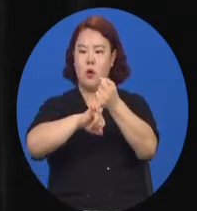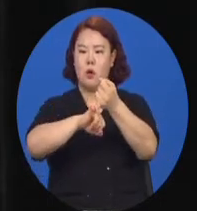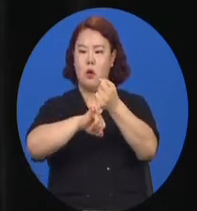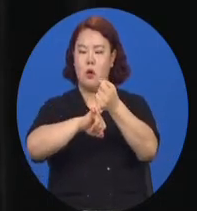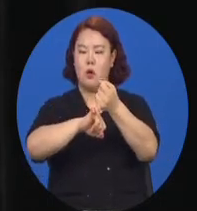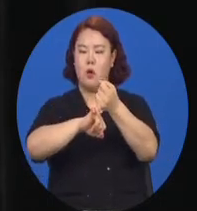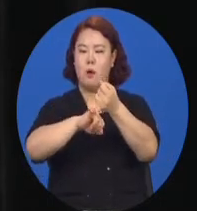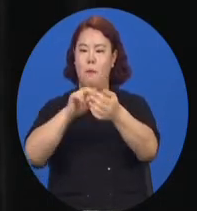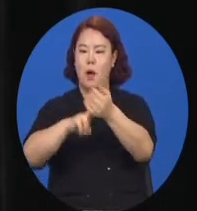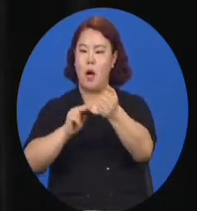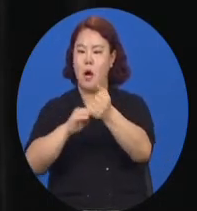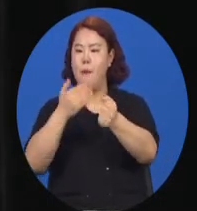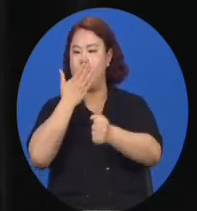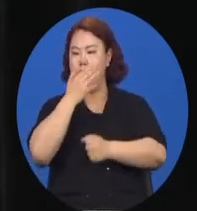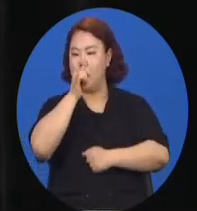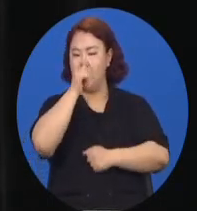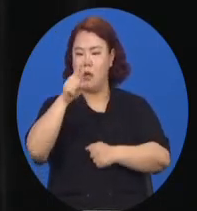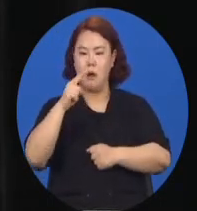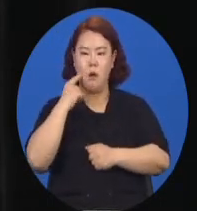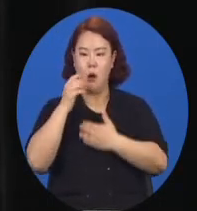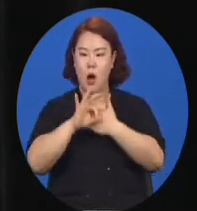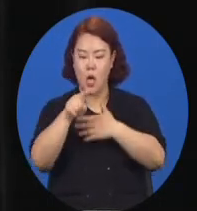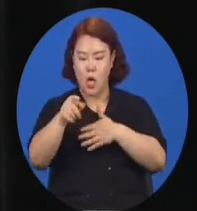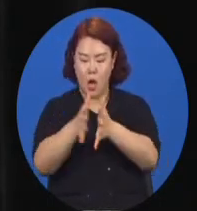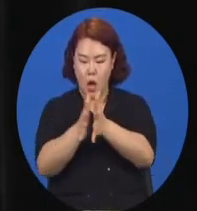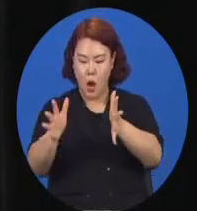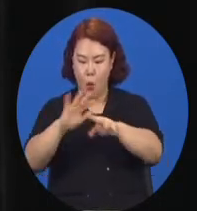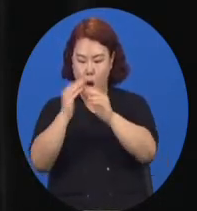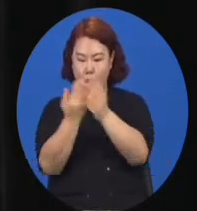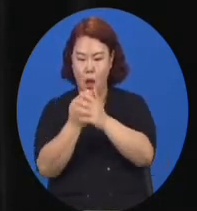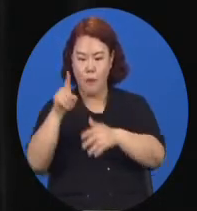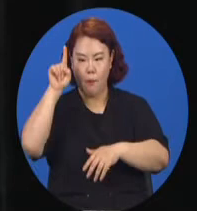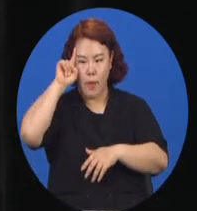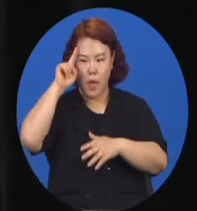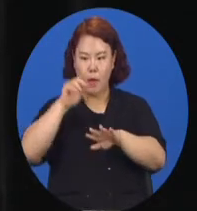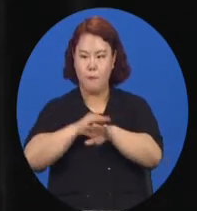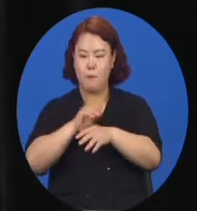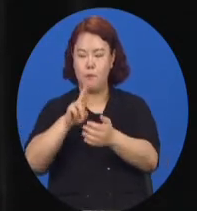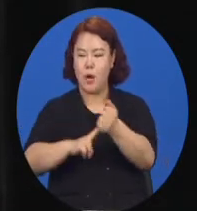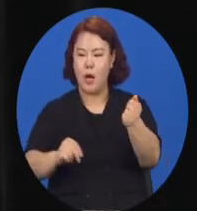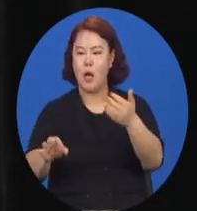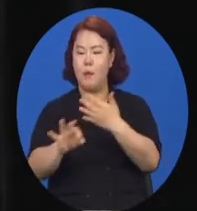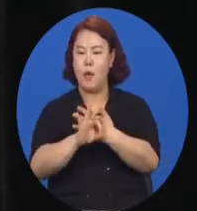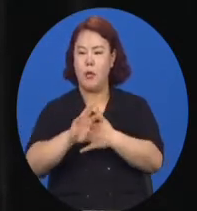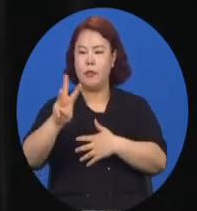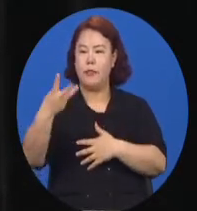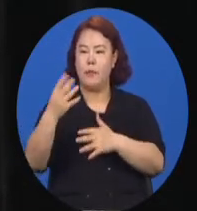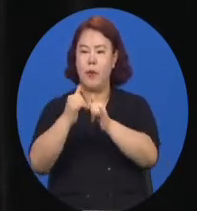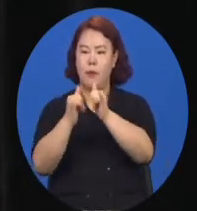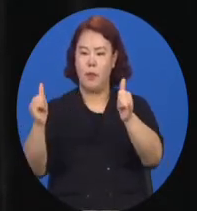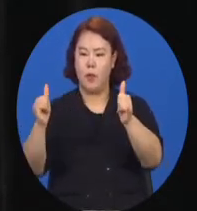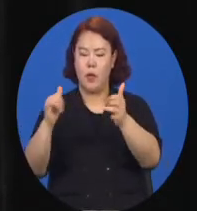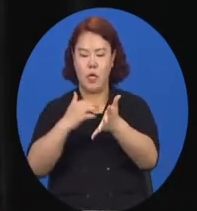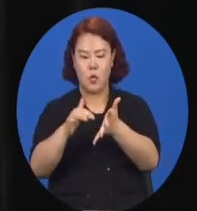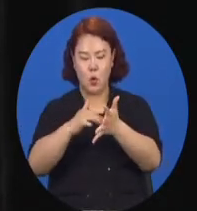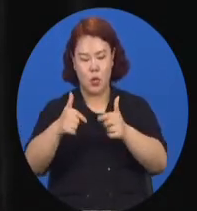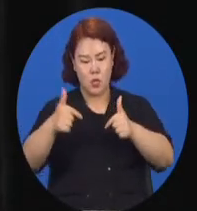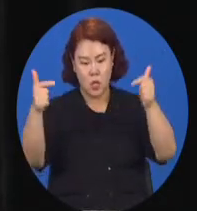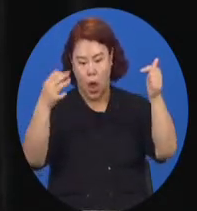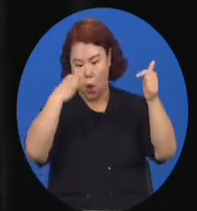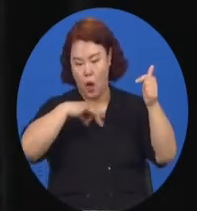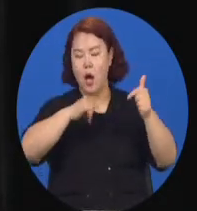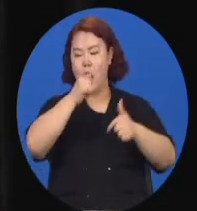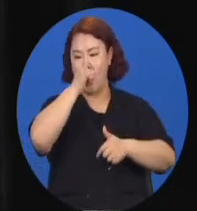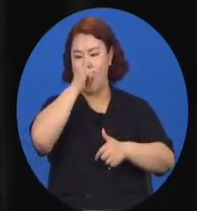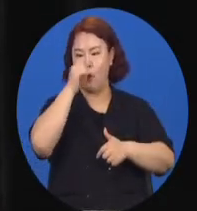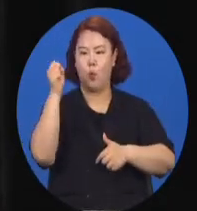있습니다. 만약 이 아파트가 이 완전히 분양이 되면은 한 300명 이상의 인구 증가 효과를 가져오게